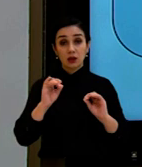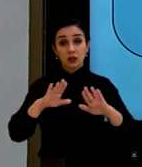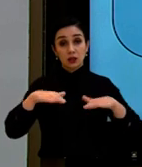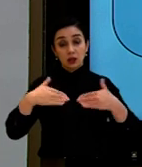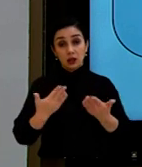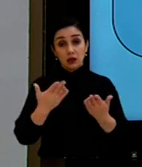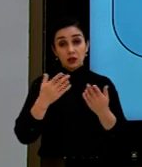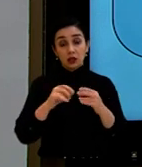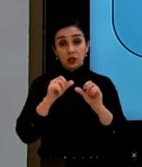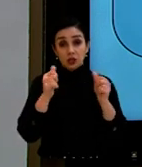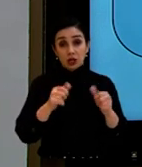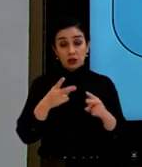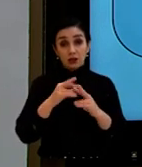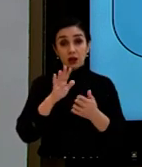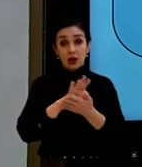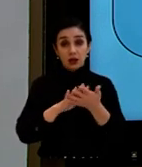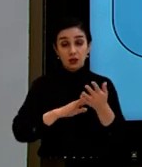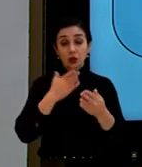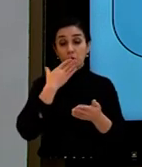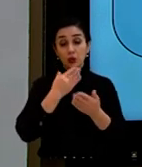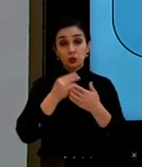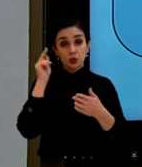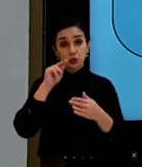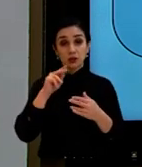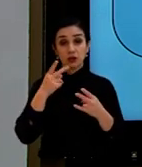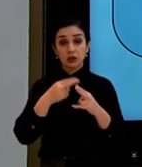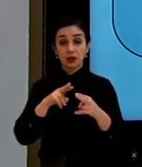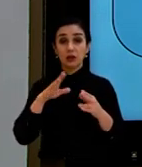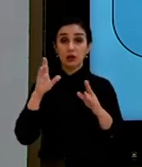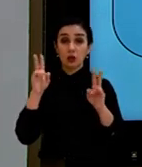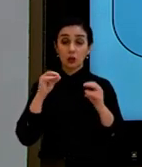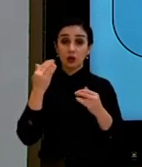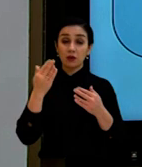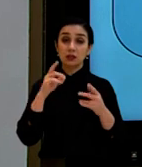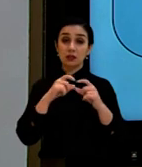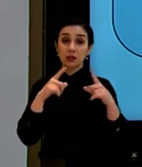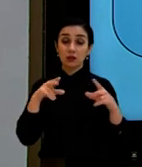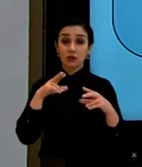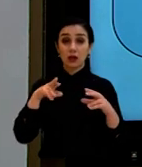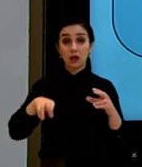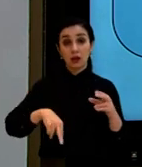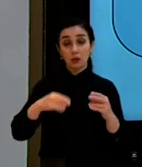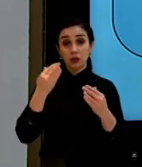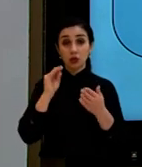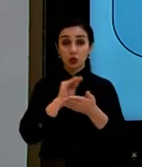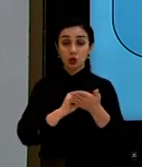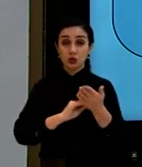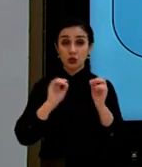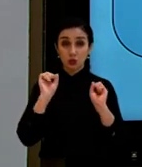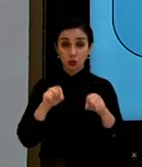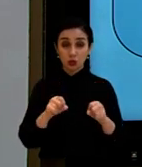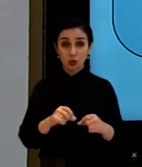Taklif shaklidagi arizalar o'zingiz o'qiyotgan muassasa rahbari nomiga yoki sinf rahbaringiz nomiga yozilishi